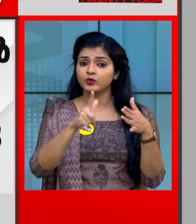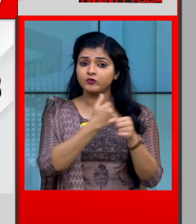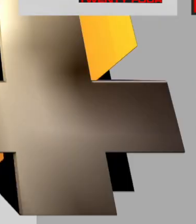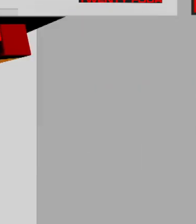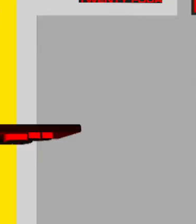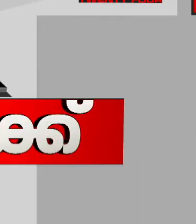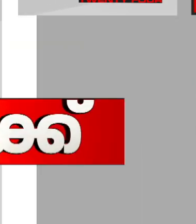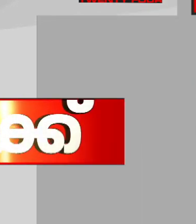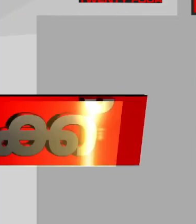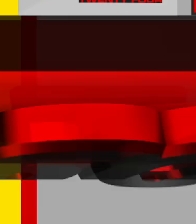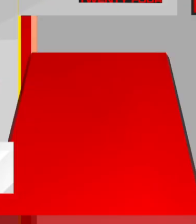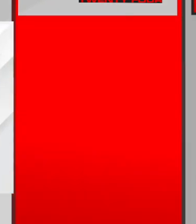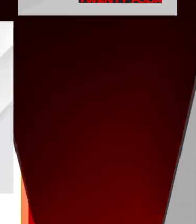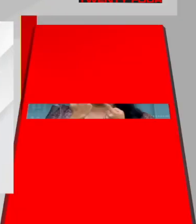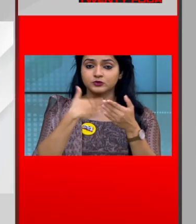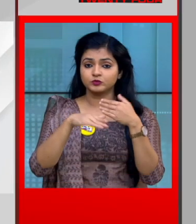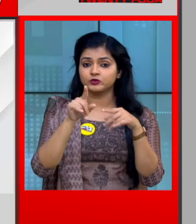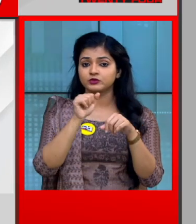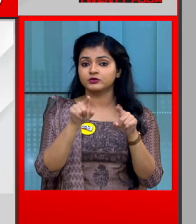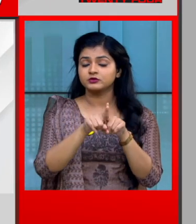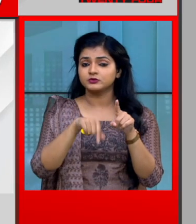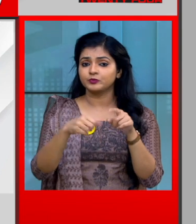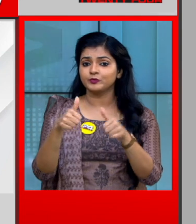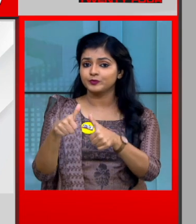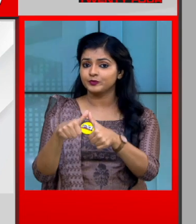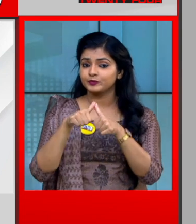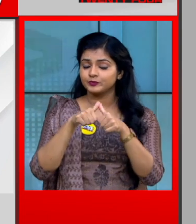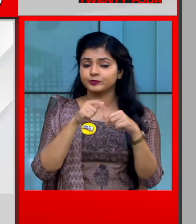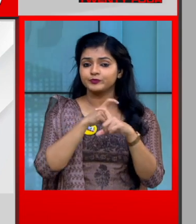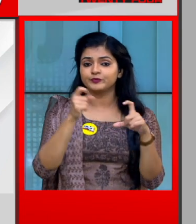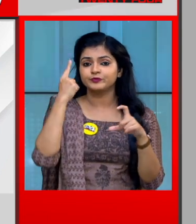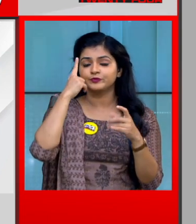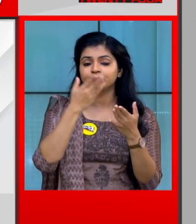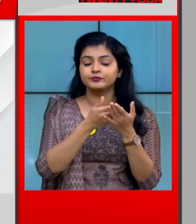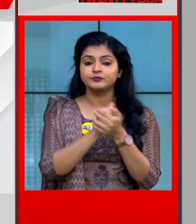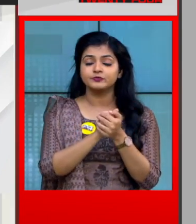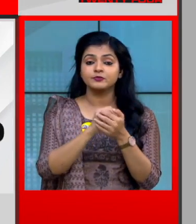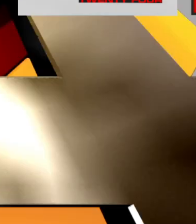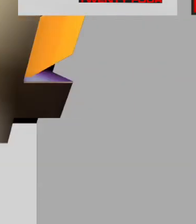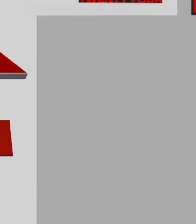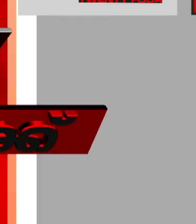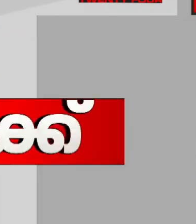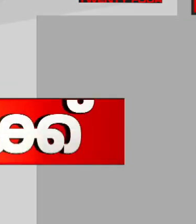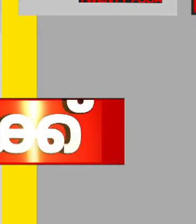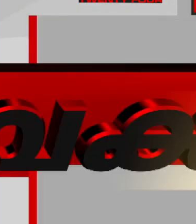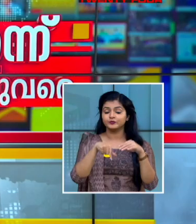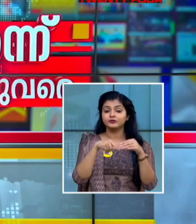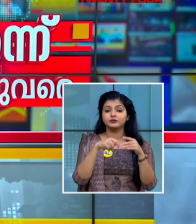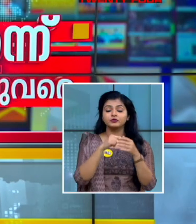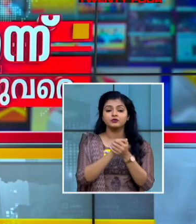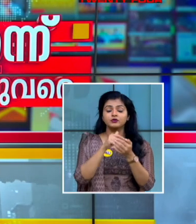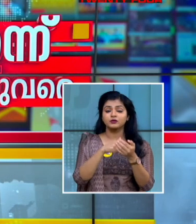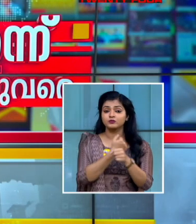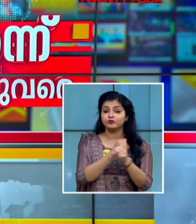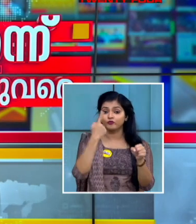പരിശോധിച്ച് വരികയാണ് എന്നതിൻ്റെ ഒരു സൂചനയാണ് ഈ പ്രതികരണത്തിൽ നിന്ന് വ്യക്തമാകുന്നത്. ഗോകുൽ, മലയാളി നേഴ്സ് നിമിഷപ്രിയയുടെ മോചനത്തിനായി യമനിൽ ഇടപെടലുകൾ നടത്തും